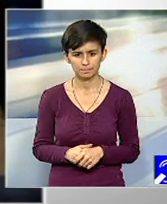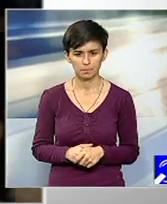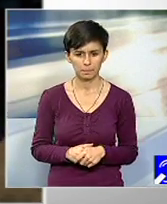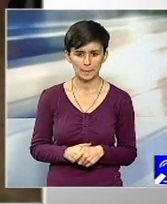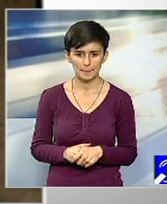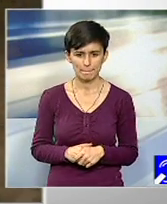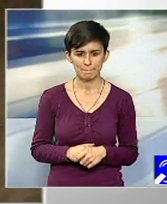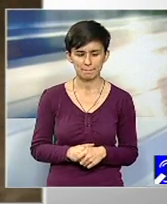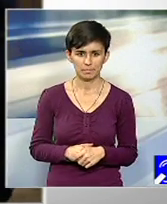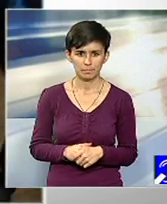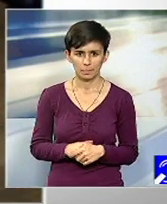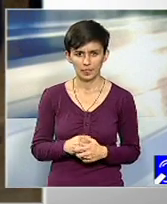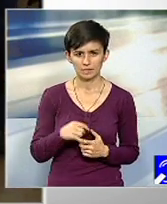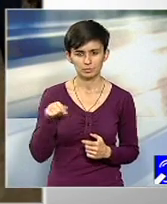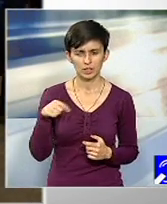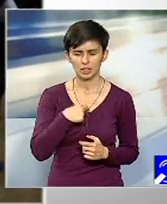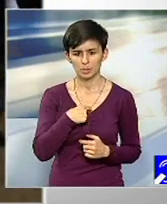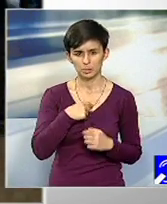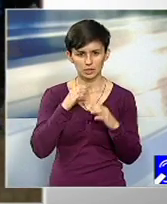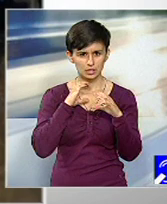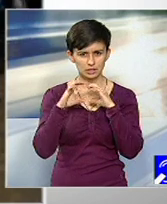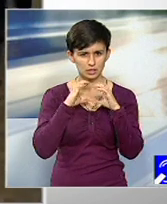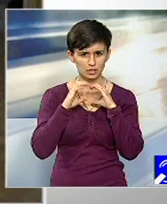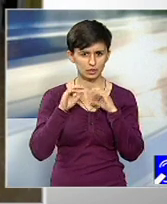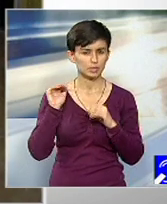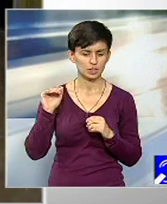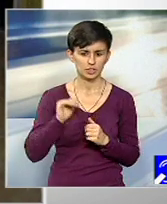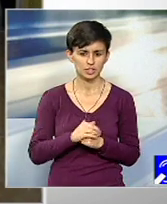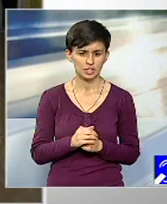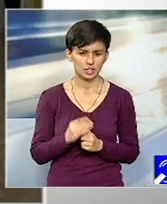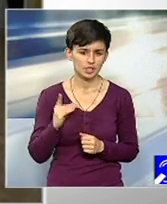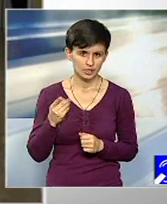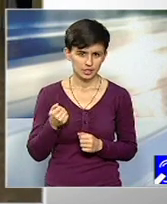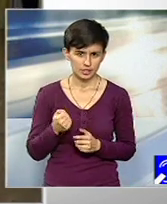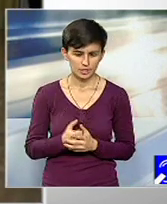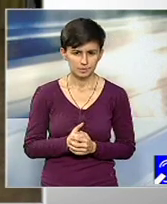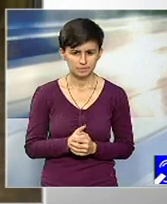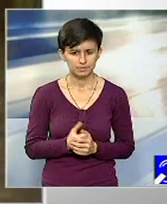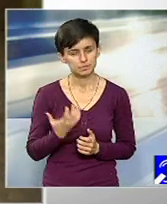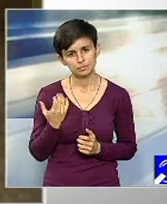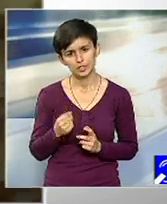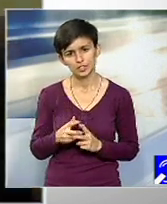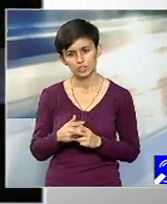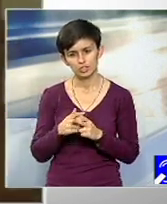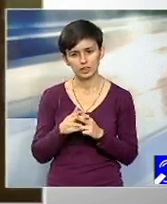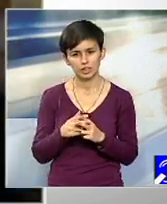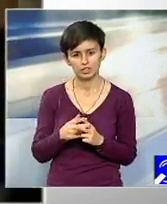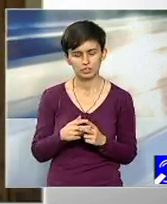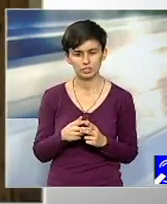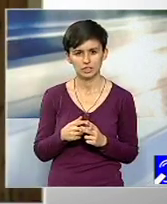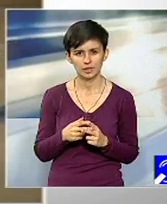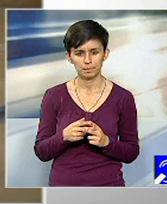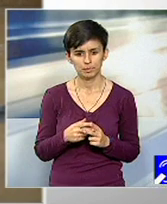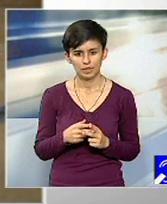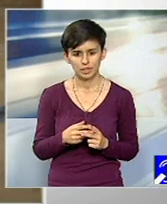voie să comunice între ei? Da, sigur că da. Și ce vă spuneți de obicei? Ce vă ajută să... Acum